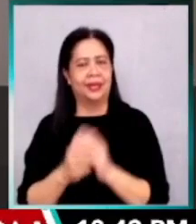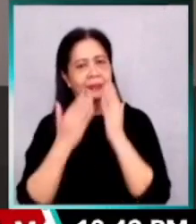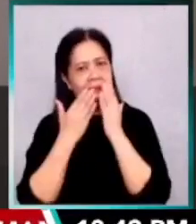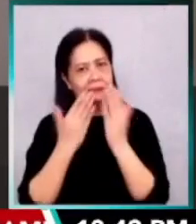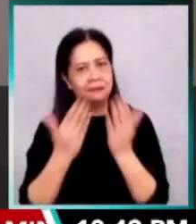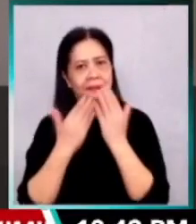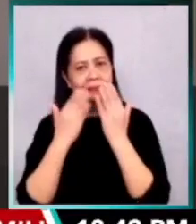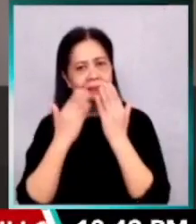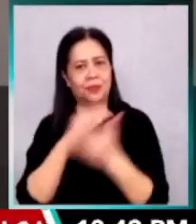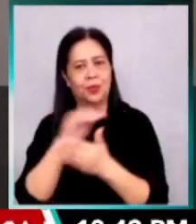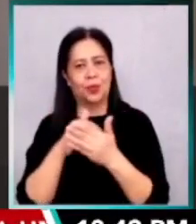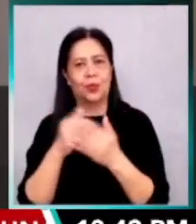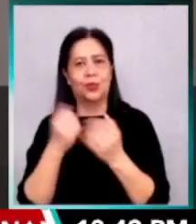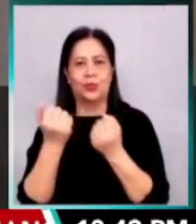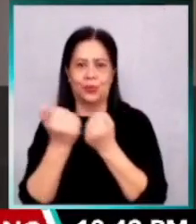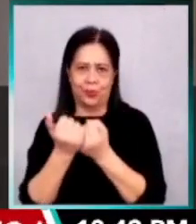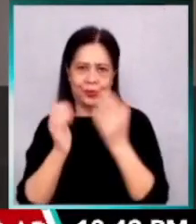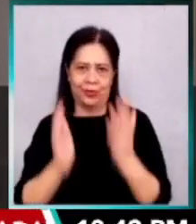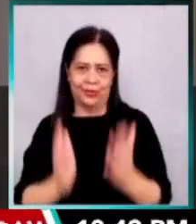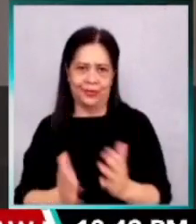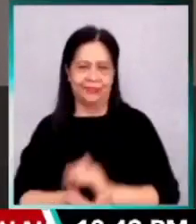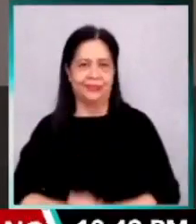ng supporters.